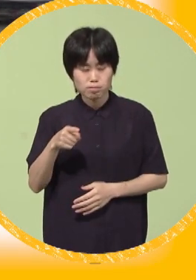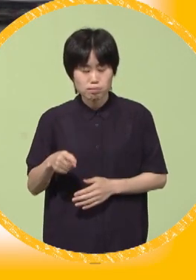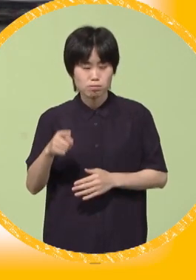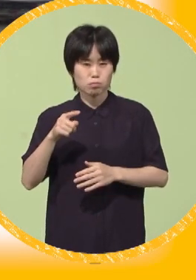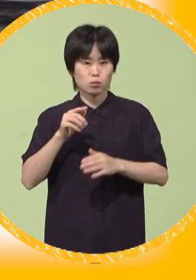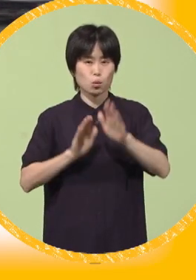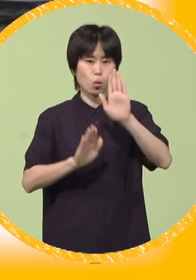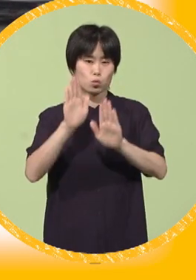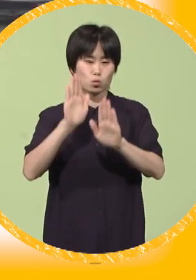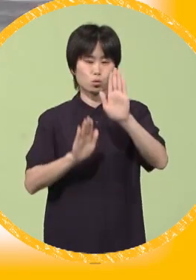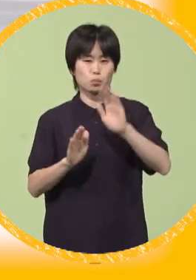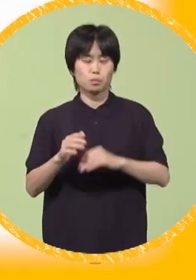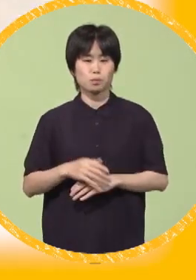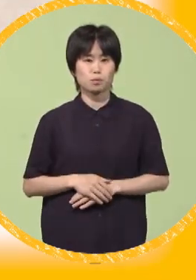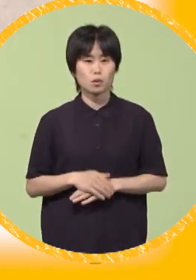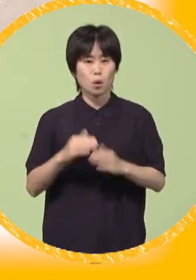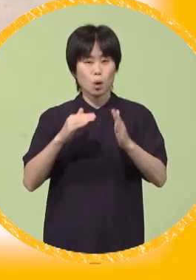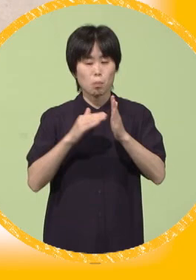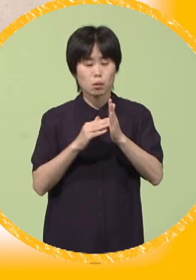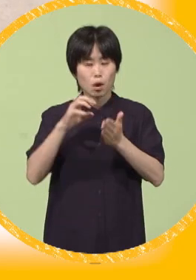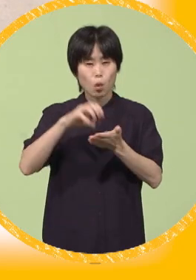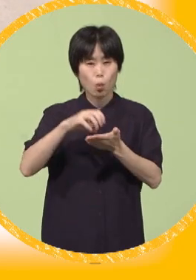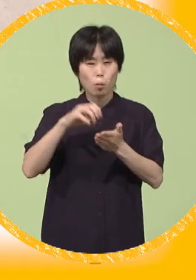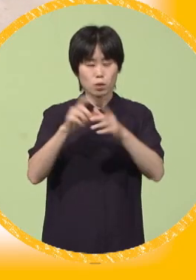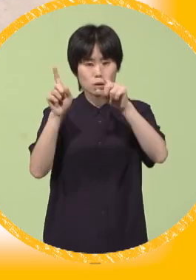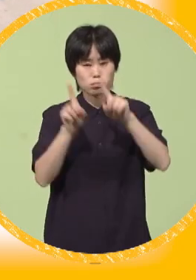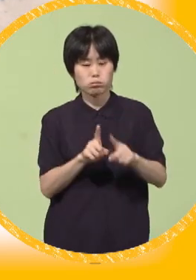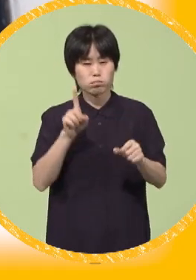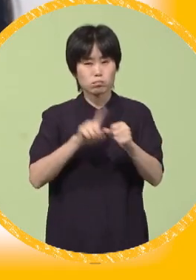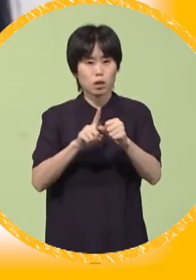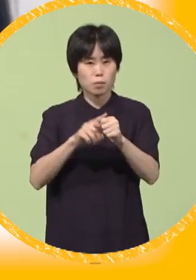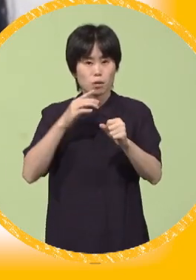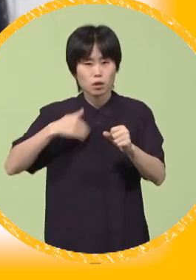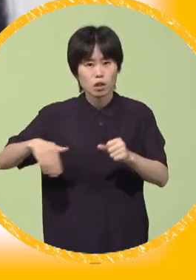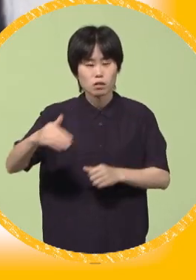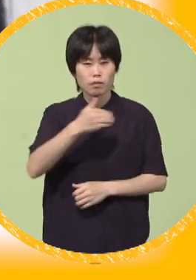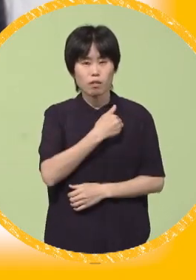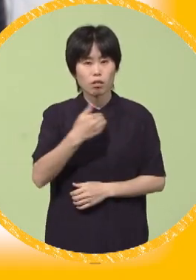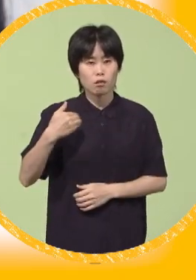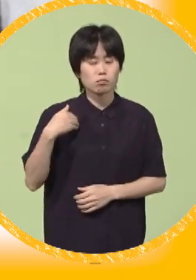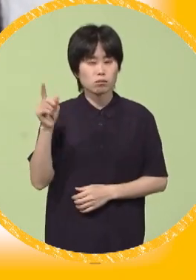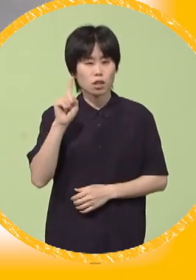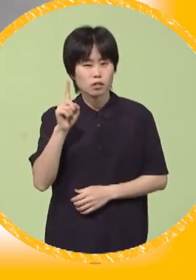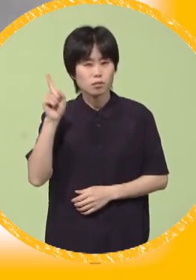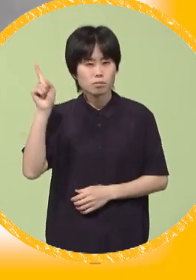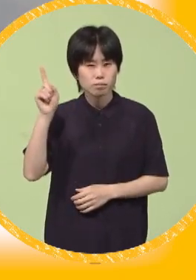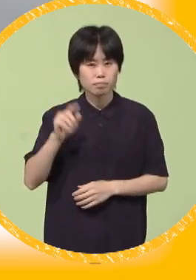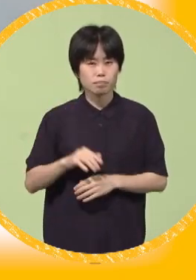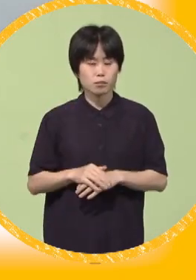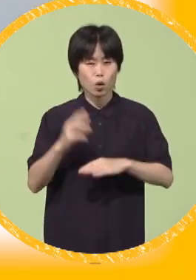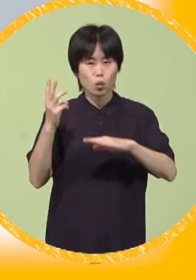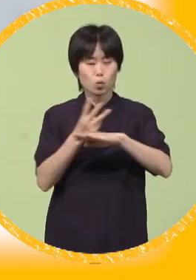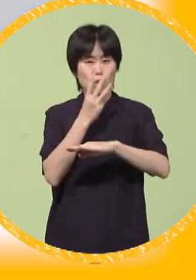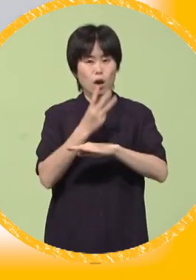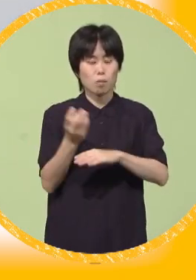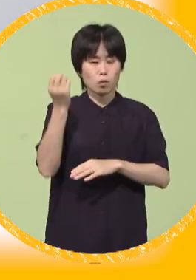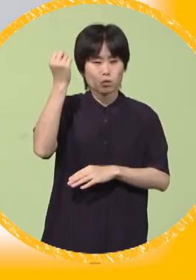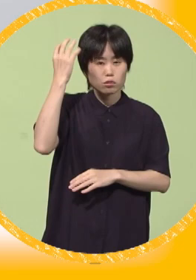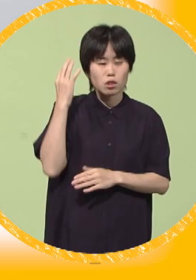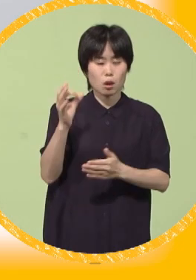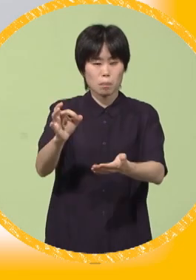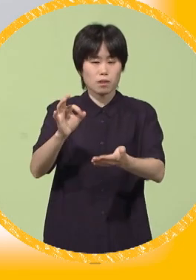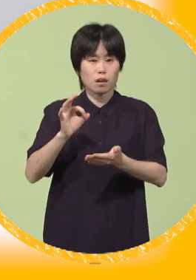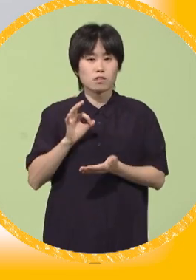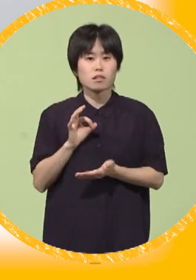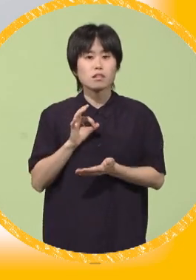みや現状、プラゴミ削減のために僕たちができることを描き、由比ヶ浜に打ち上げられたクジラからのメッセージと